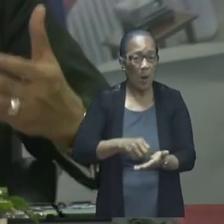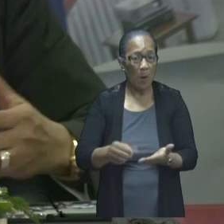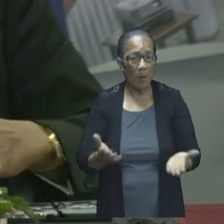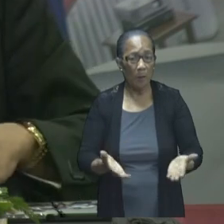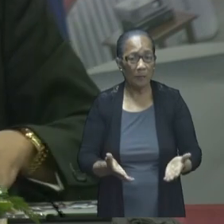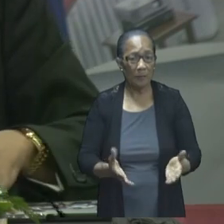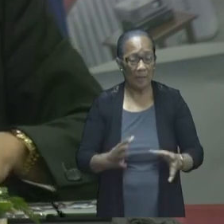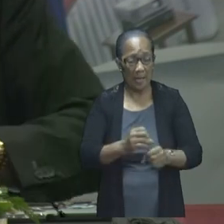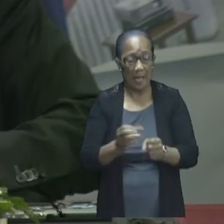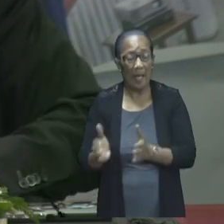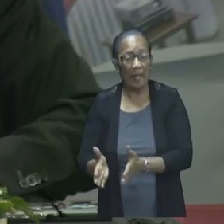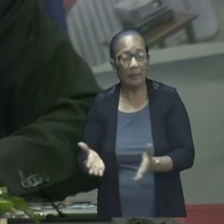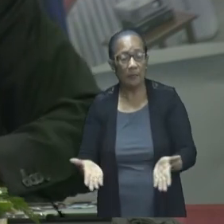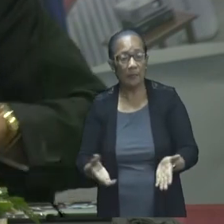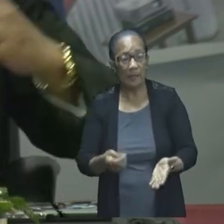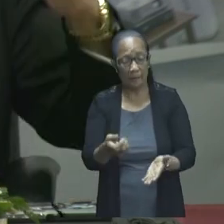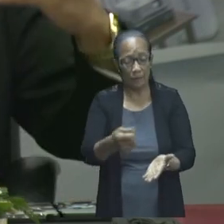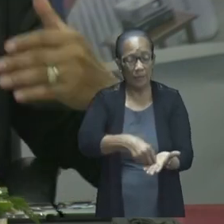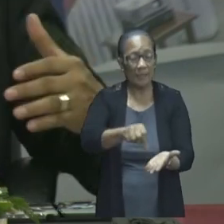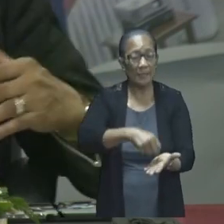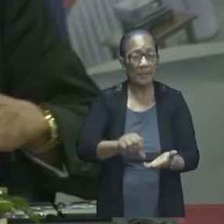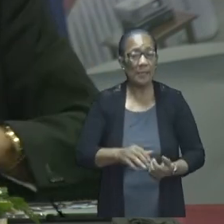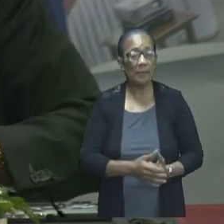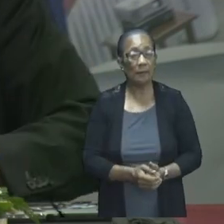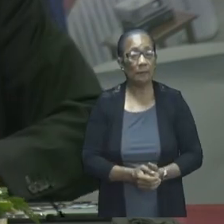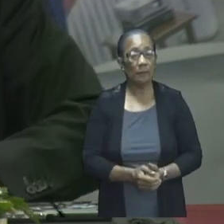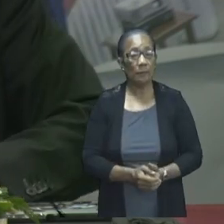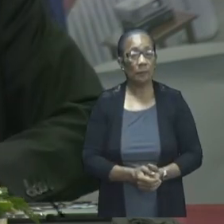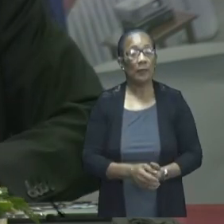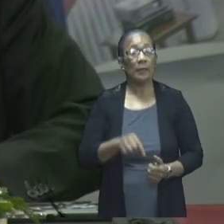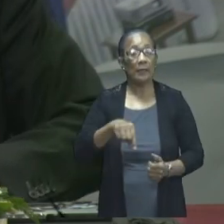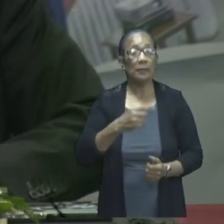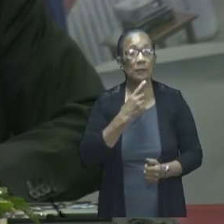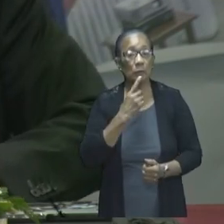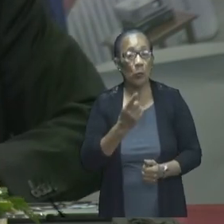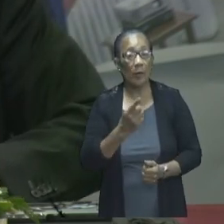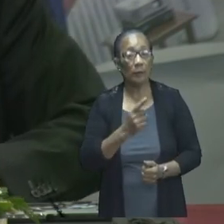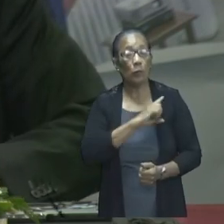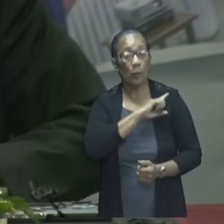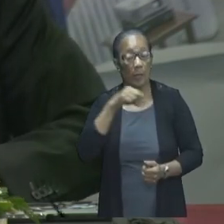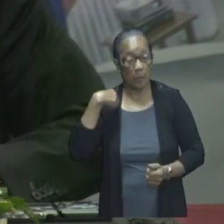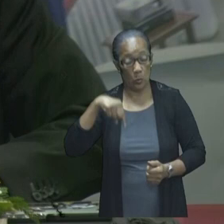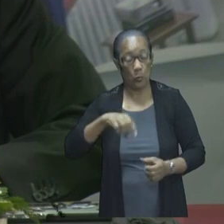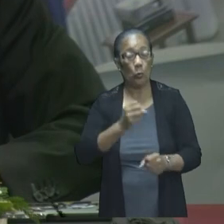de te financieren nu moet het aandacht dat is wat we doen